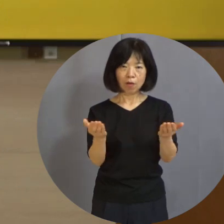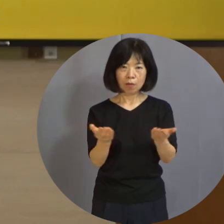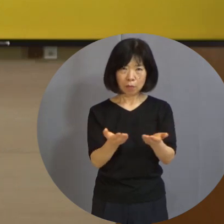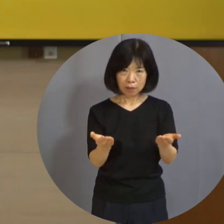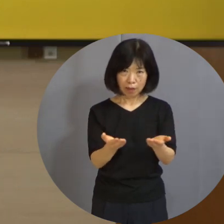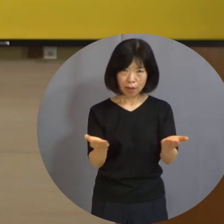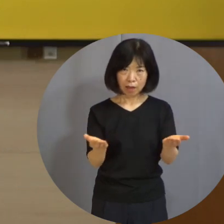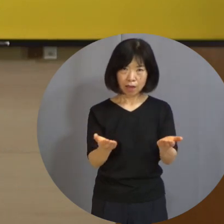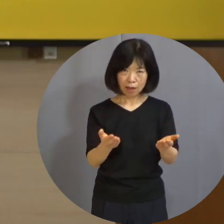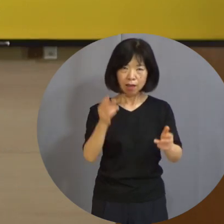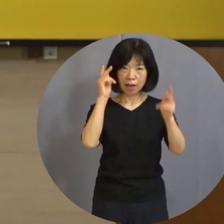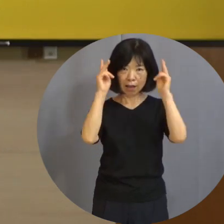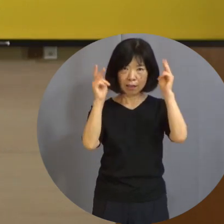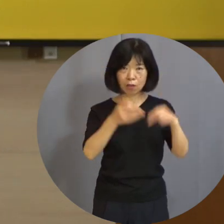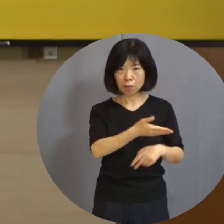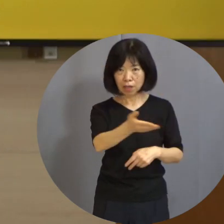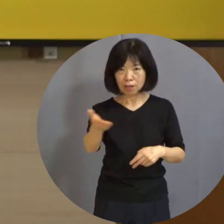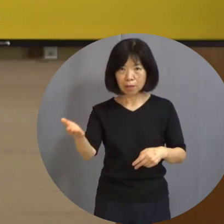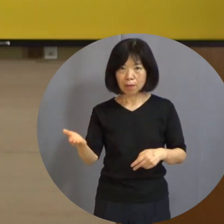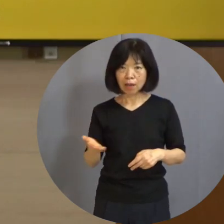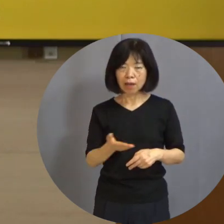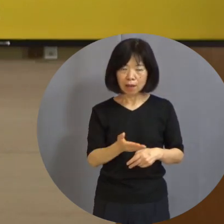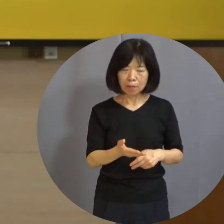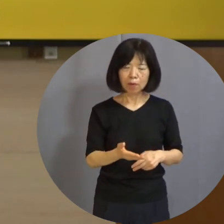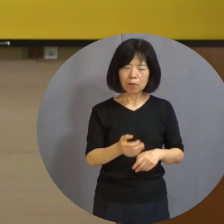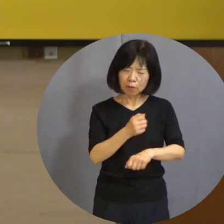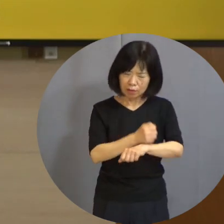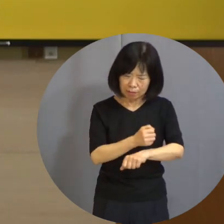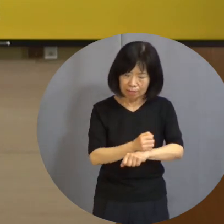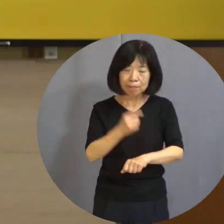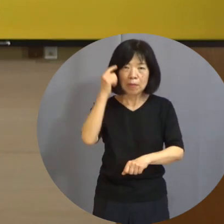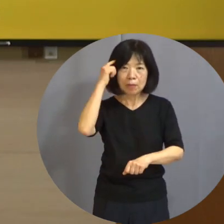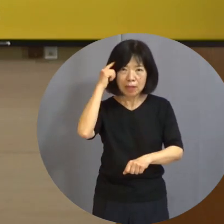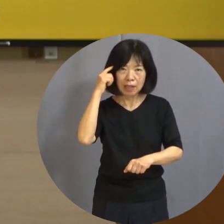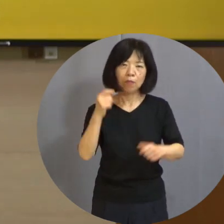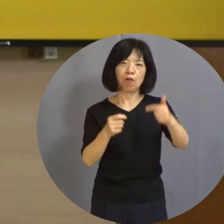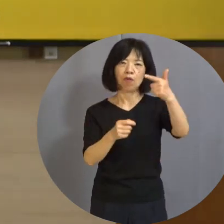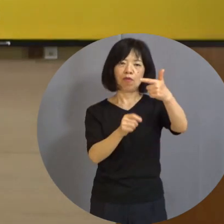ご迷惑をかけています。6月20日までのご協力ぜひよろしくお願いいたします。